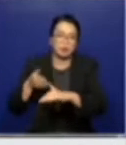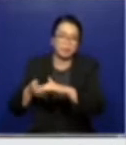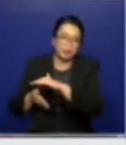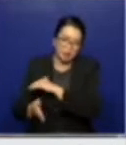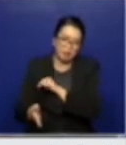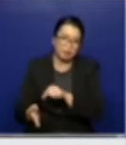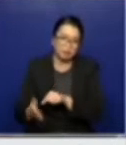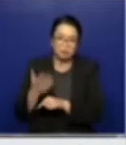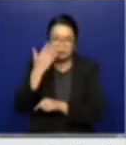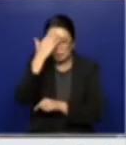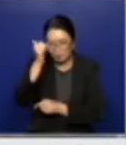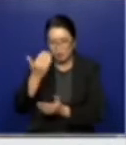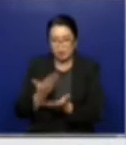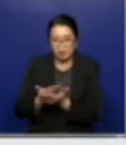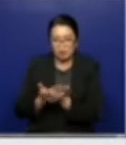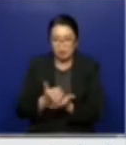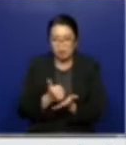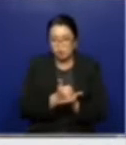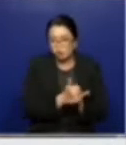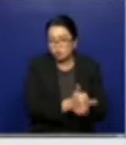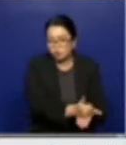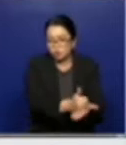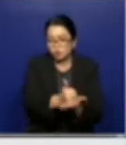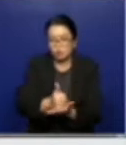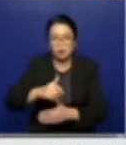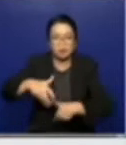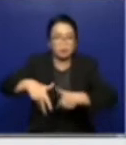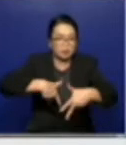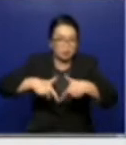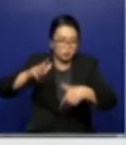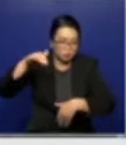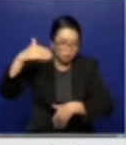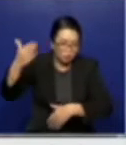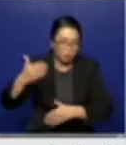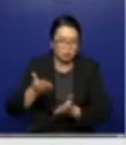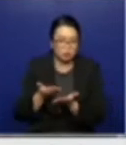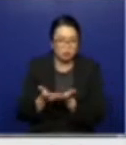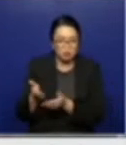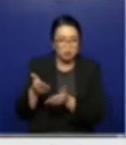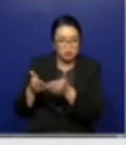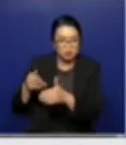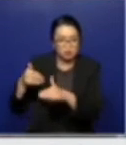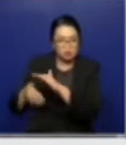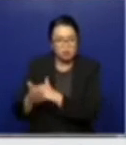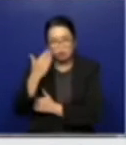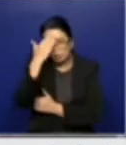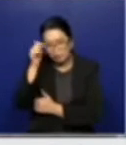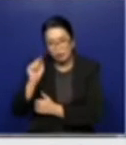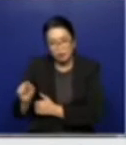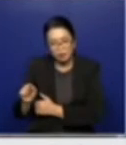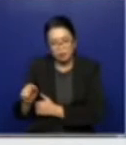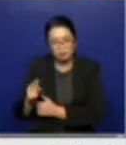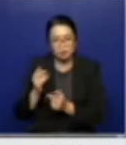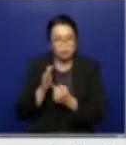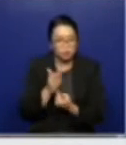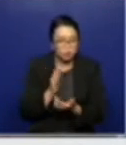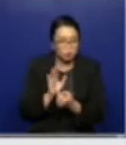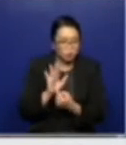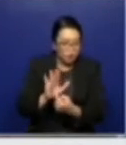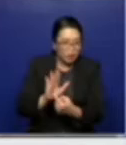ไมไม่นำเงินไปช่วยเหลือประชาชนที่กำลังเดือดร้อนเช่นการช่วยเหลือทุนการศึกษ